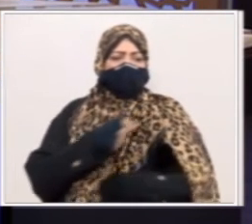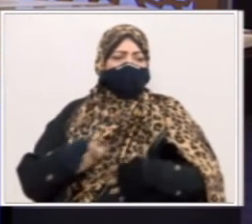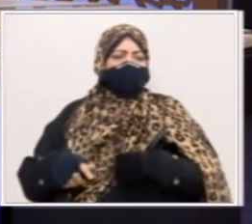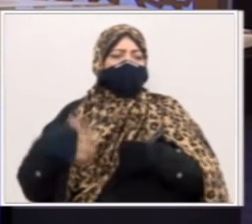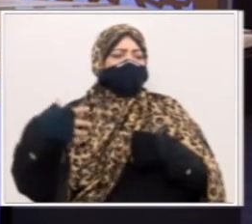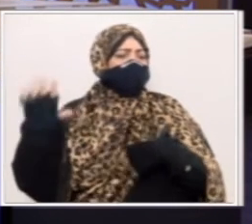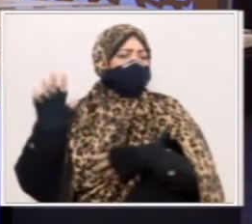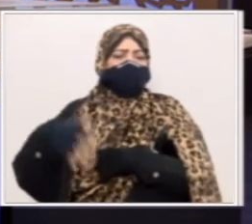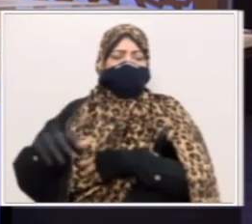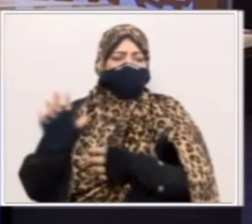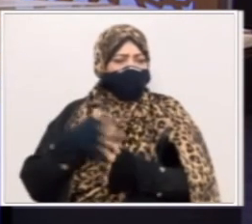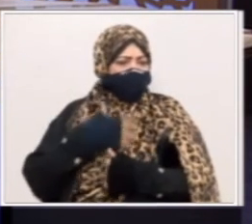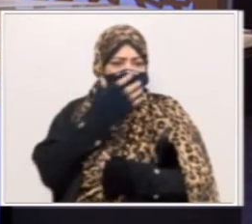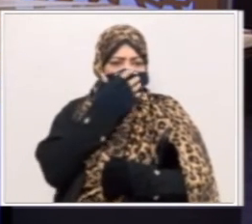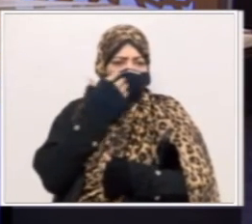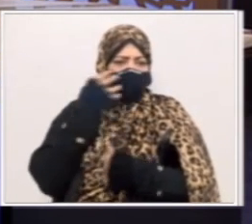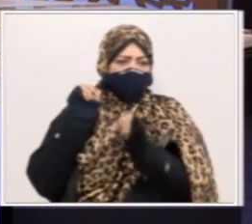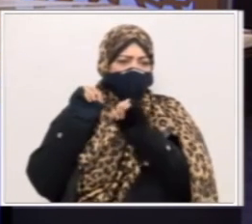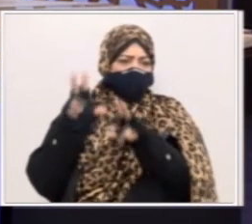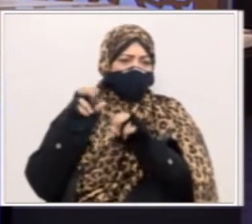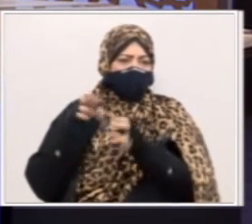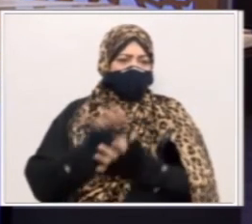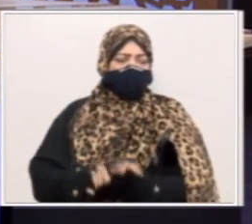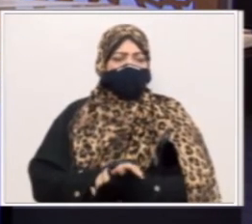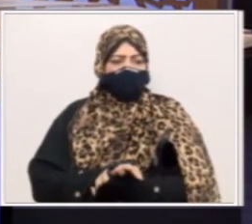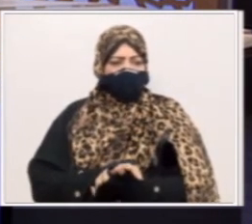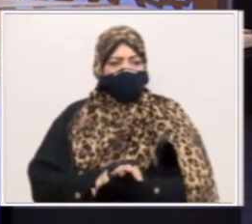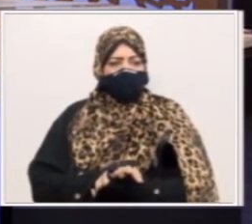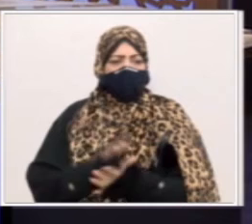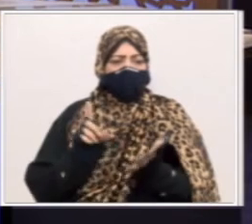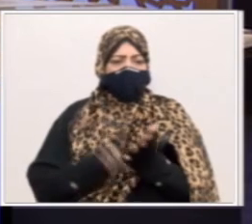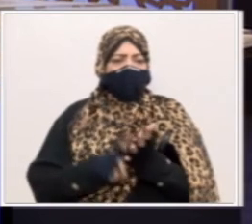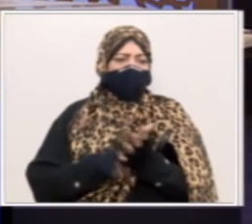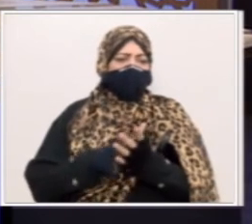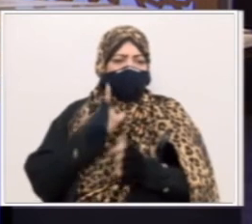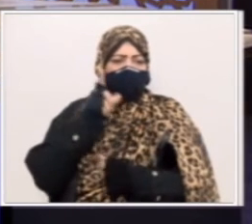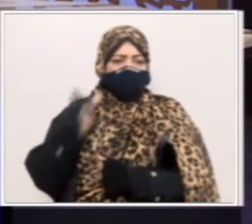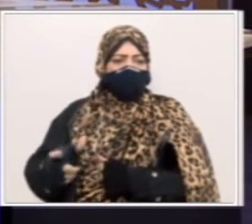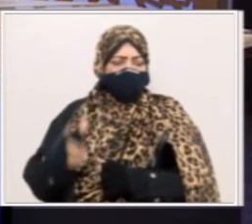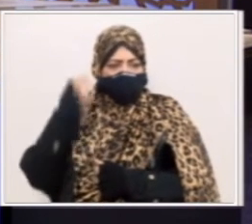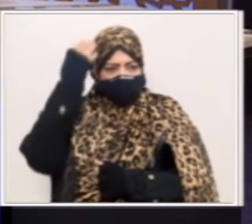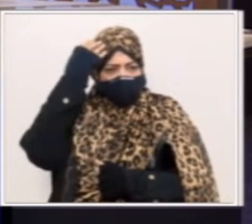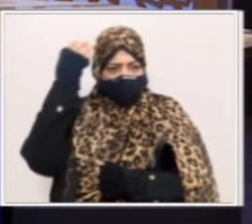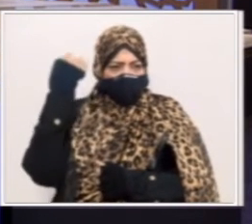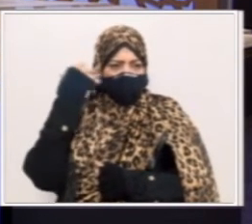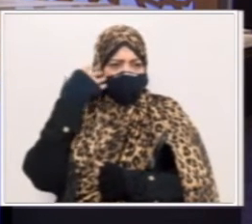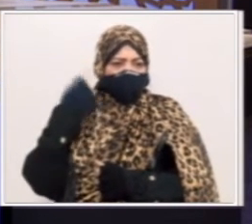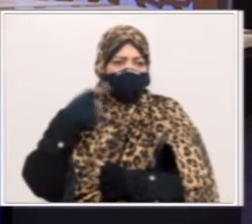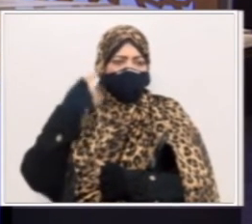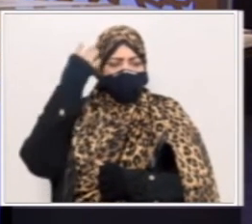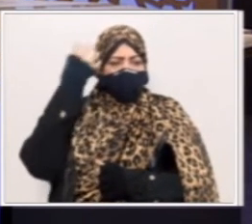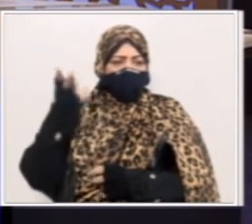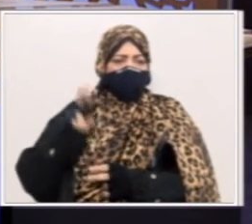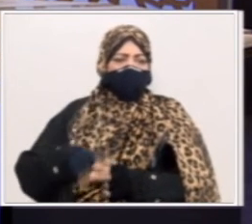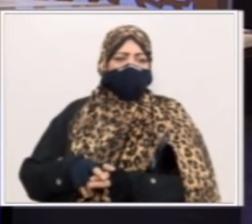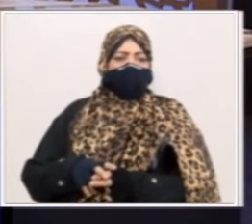يعني فيه. هذه كل امرأة اسمي تو نعقب حاضر، كل امرأة خافت من بعلها نشوزا كما قال الله عز وجل، وان